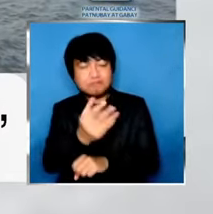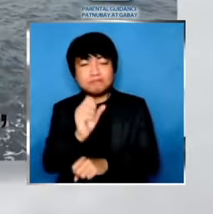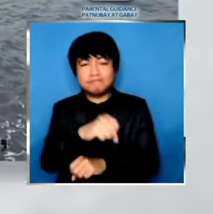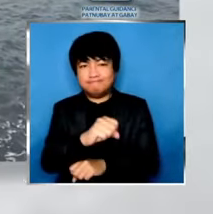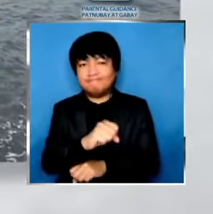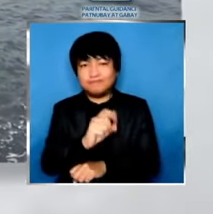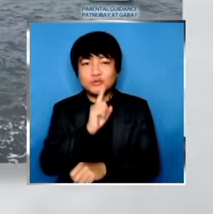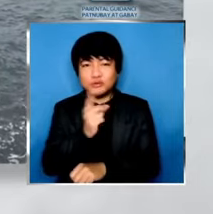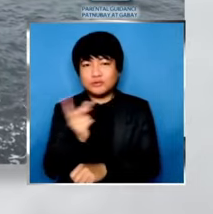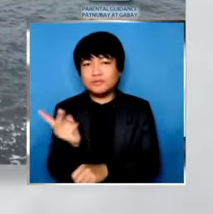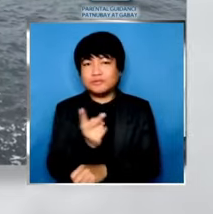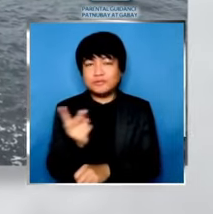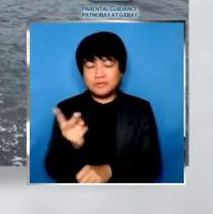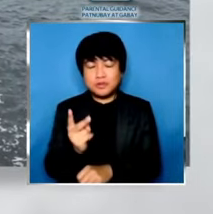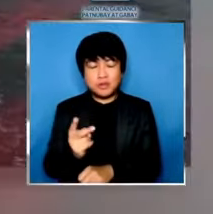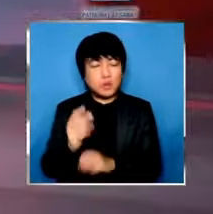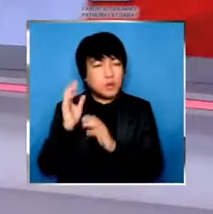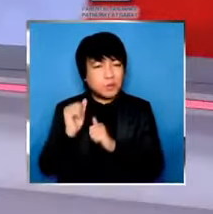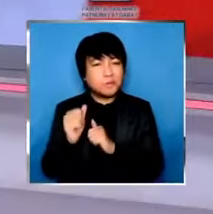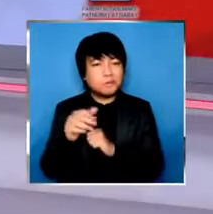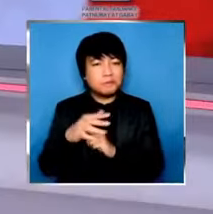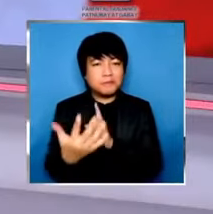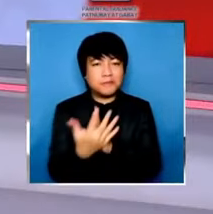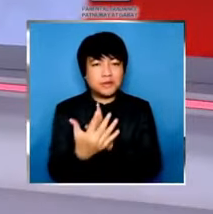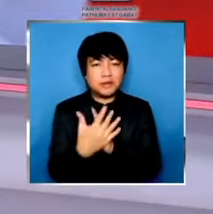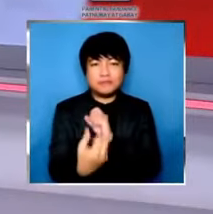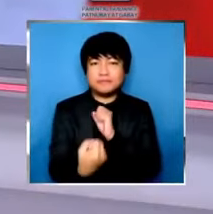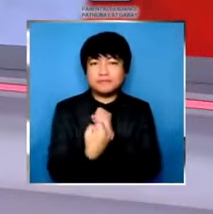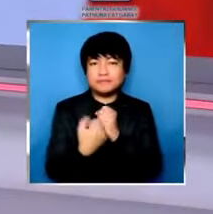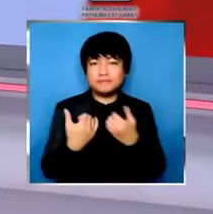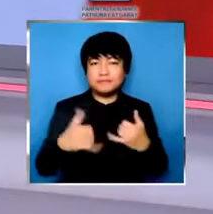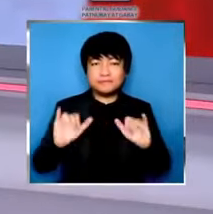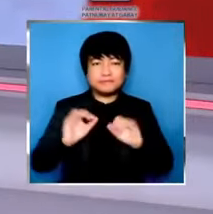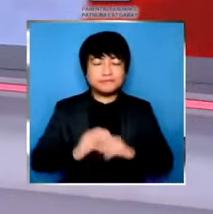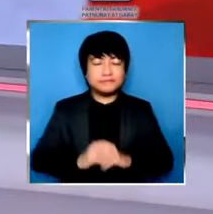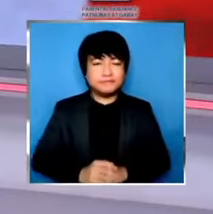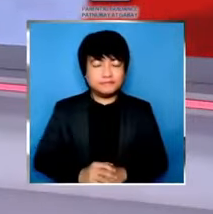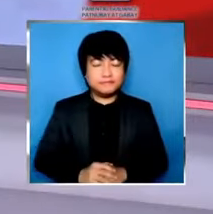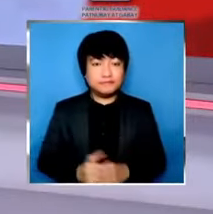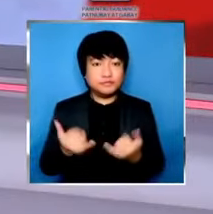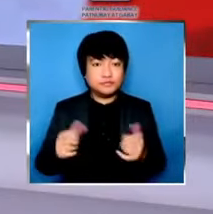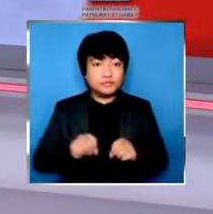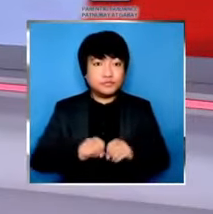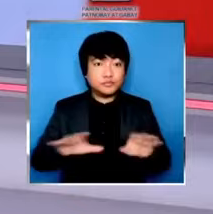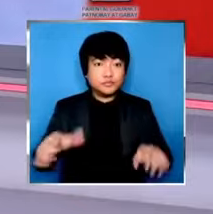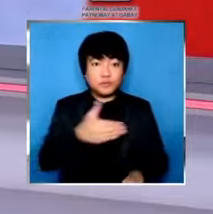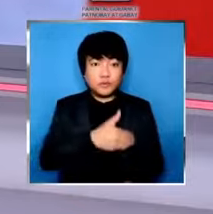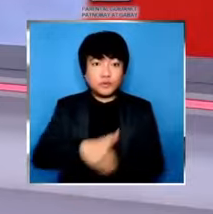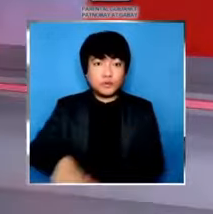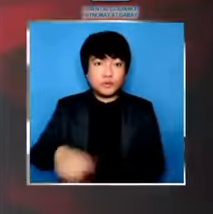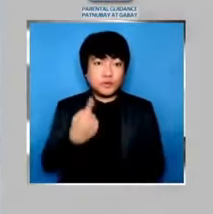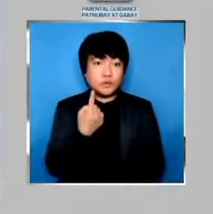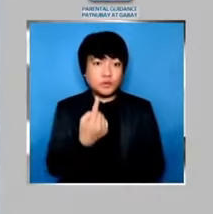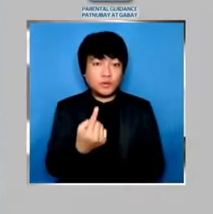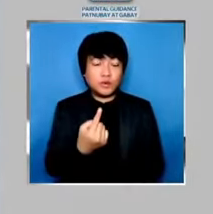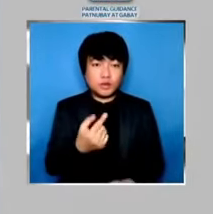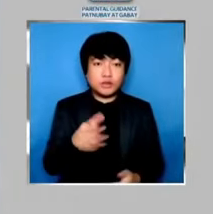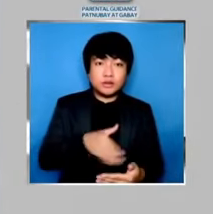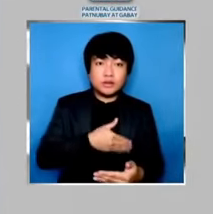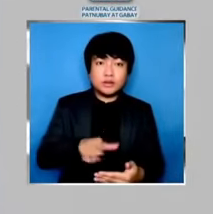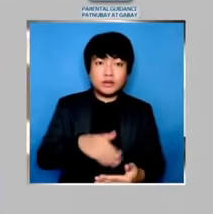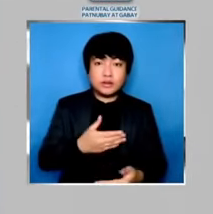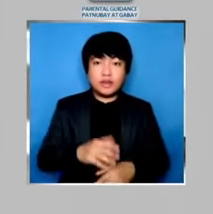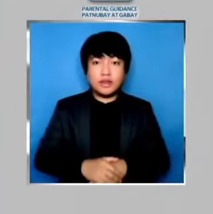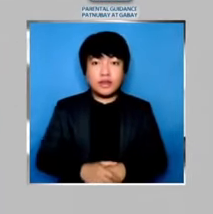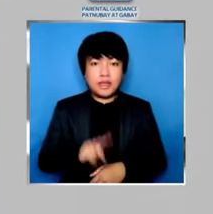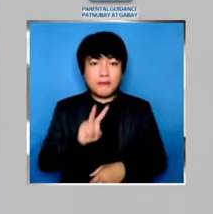ng fans. Samantala po mga kapuso, magre-release ng solo album si V ng BTS. Makaka-collab niya